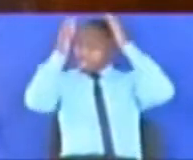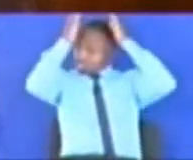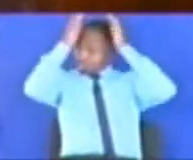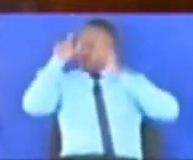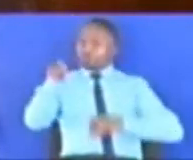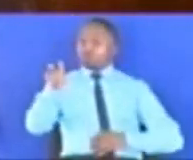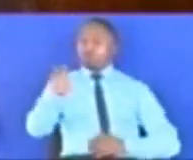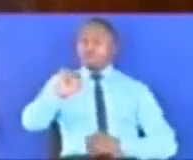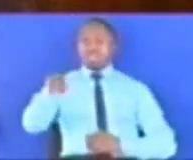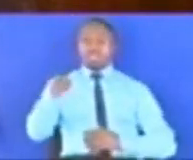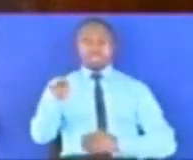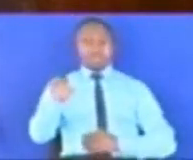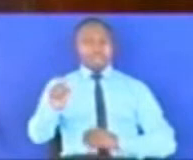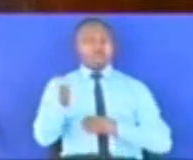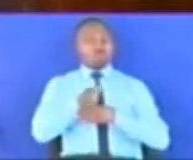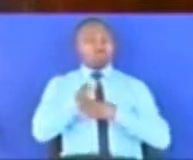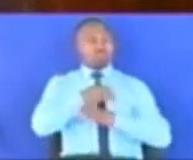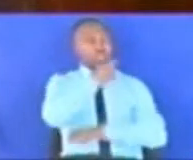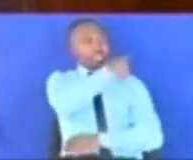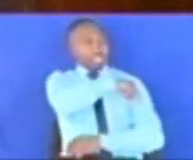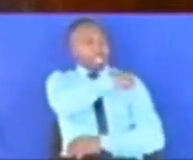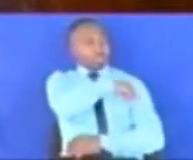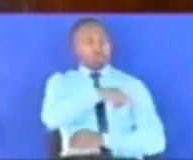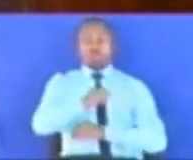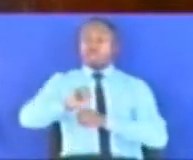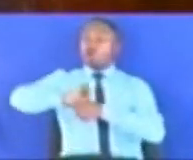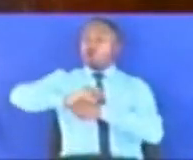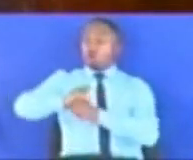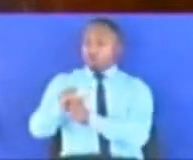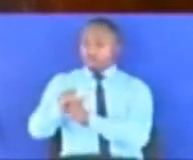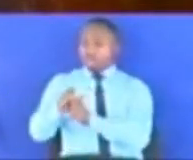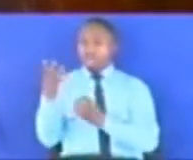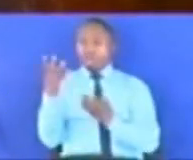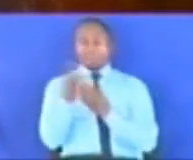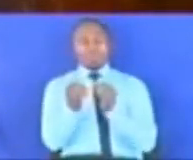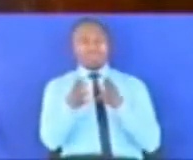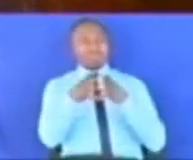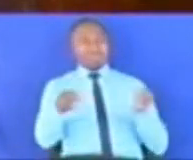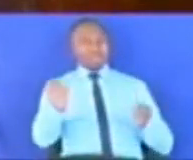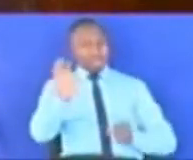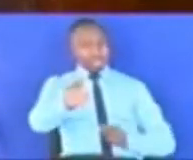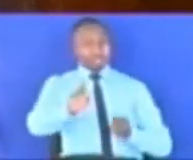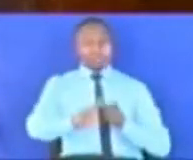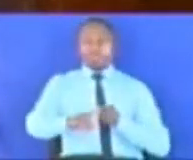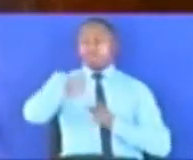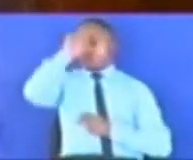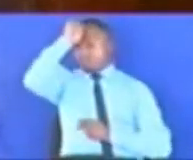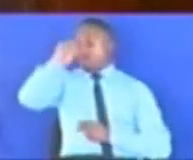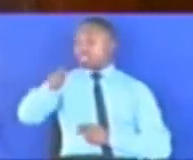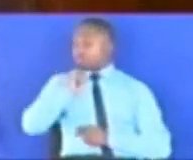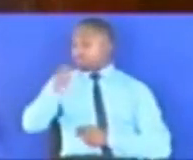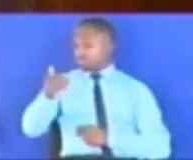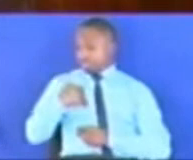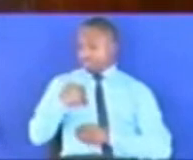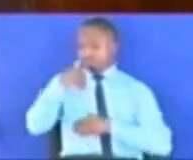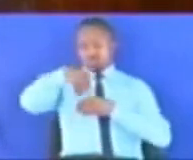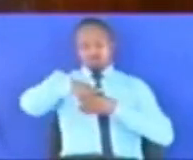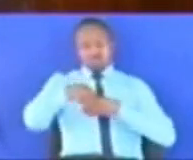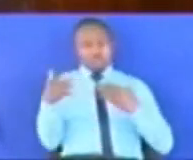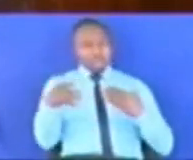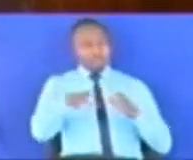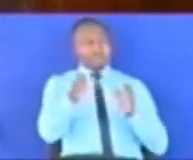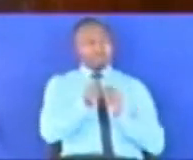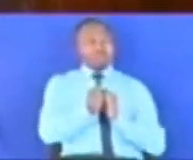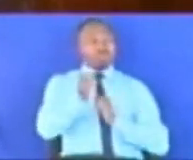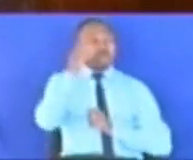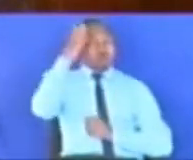Ngwajima kuhusiana na chanjo ya corona na madhara yake. Mheshimiwa spika, nikiwa kama mjumbe wa kamati ya masuala ya